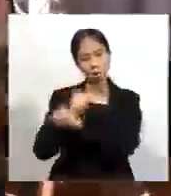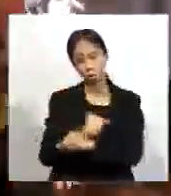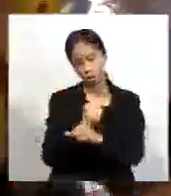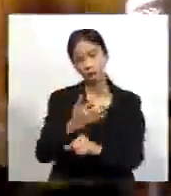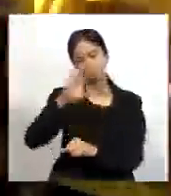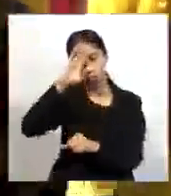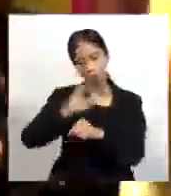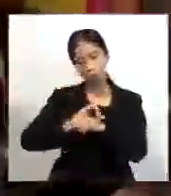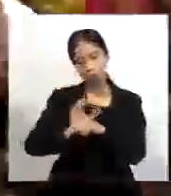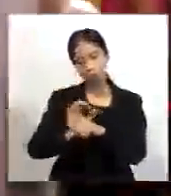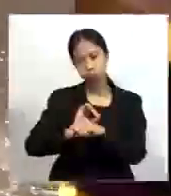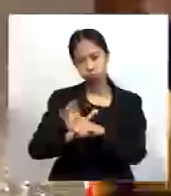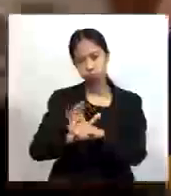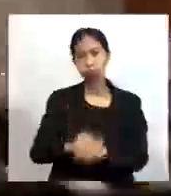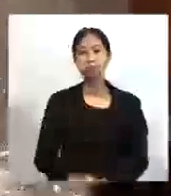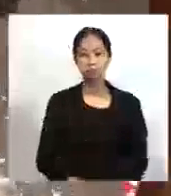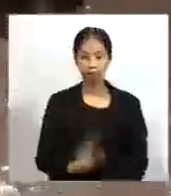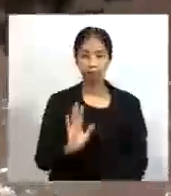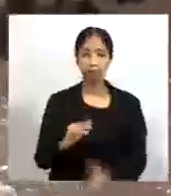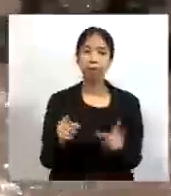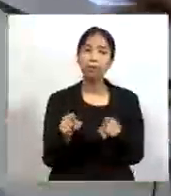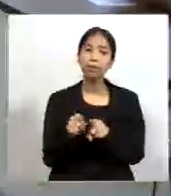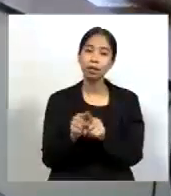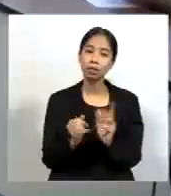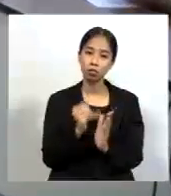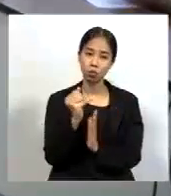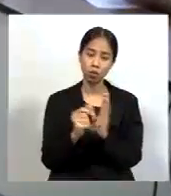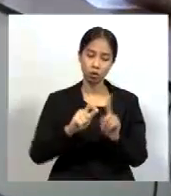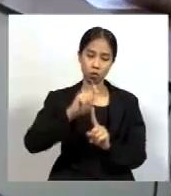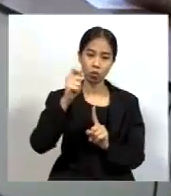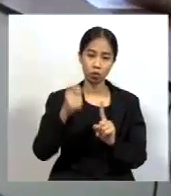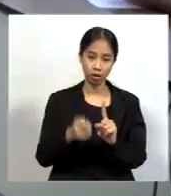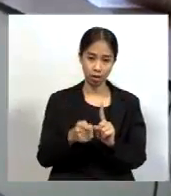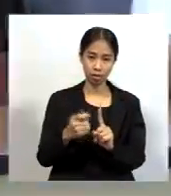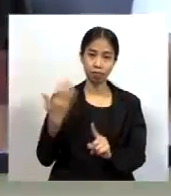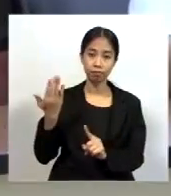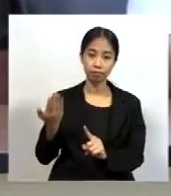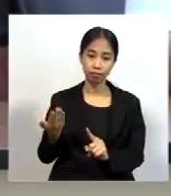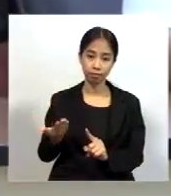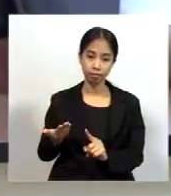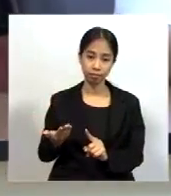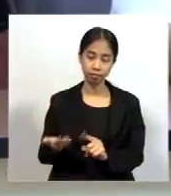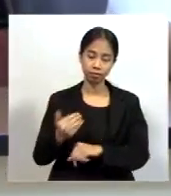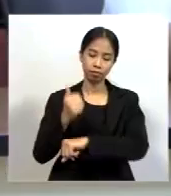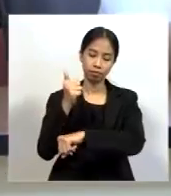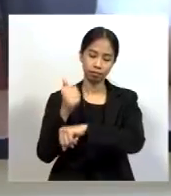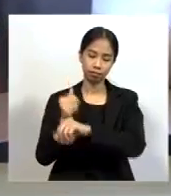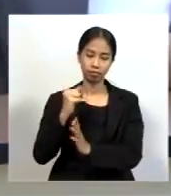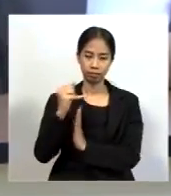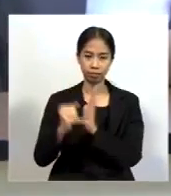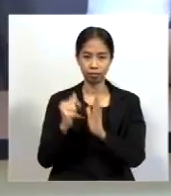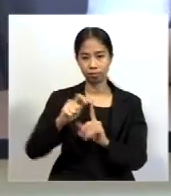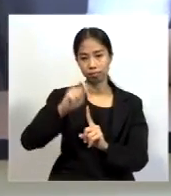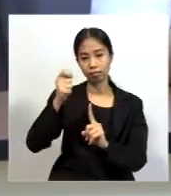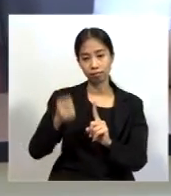ถานการณ์แบบนี้นะครับเช่นเดียวกับพื้นที่ของจังหวัดนครราชสีมานายวิเชียรจันทรโนทัยท่านผู้ว่าราชการจังหวัดนคร